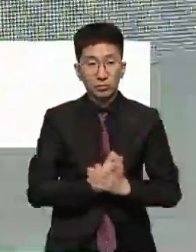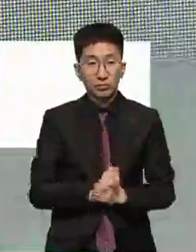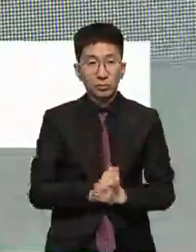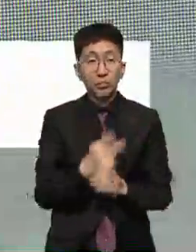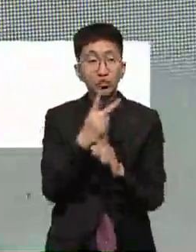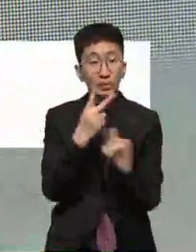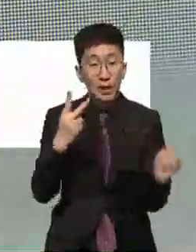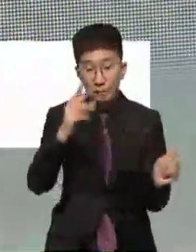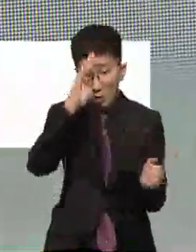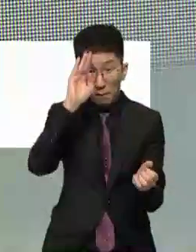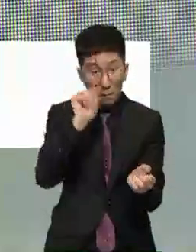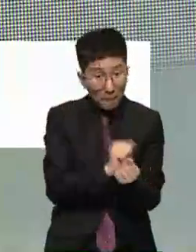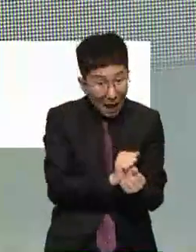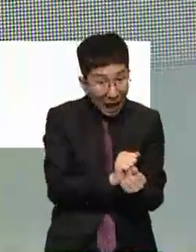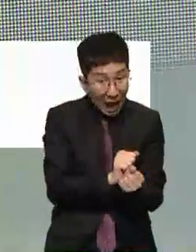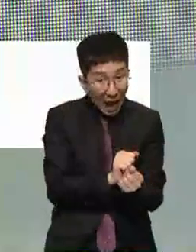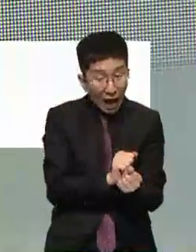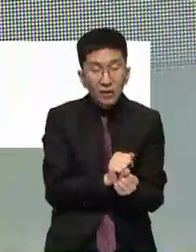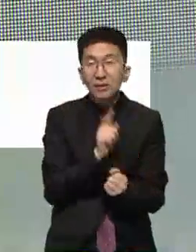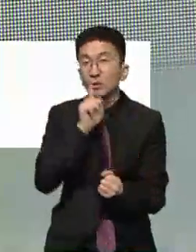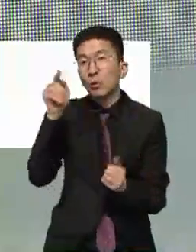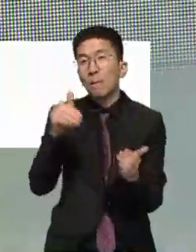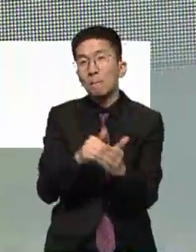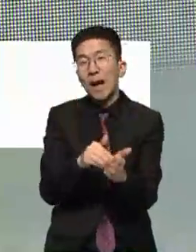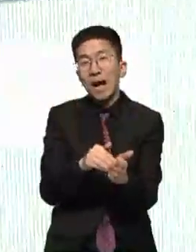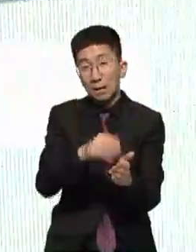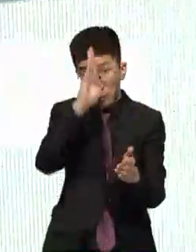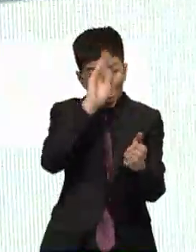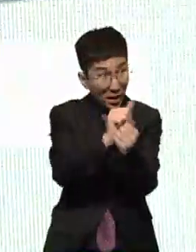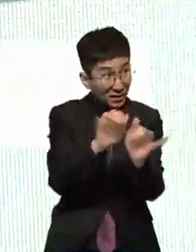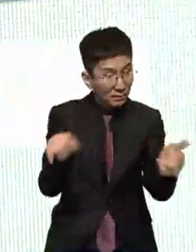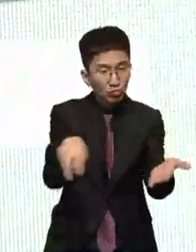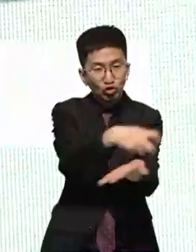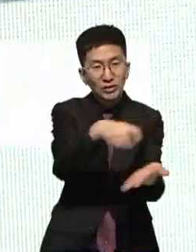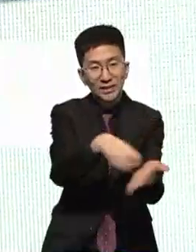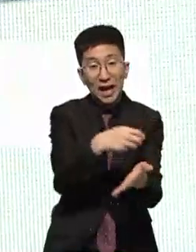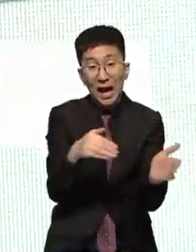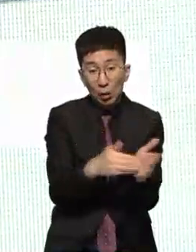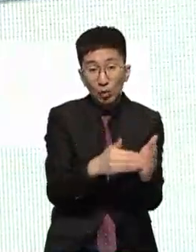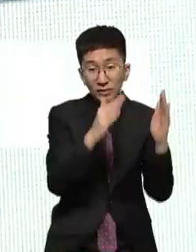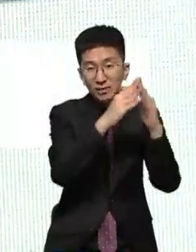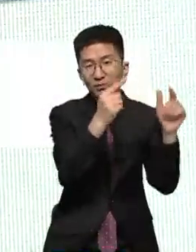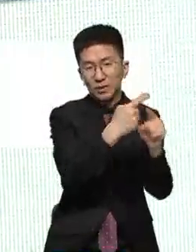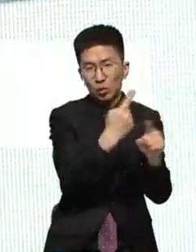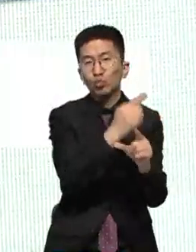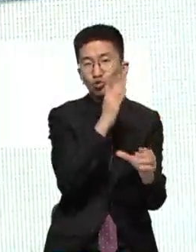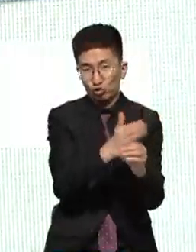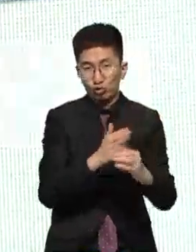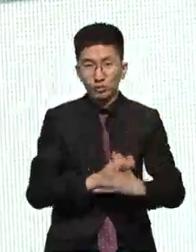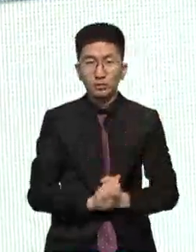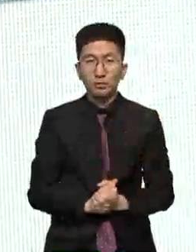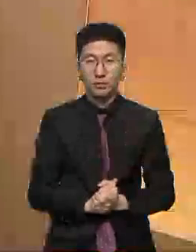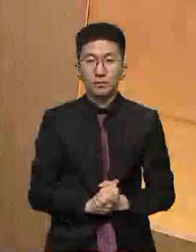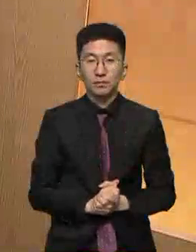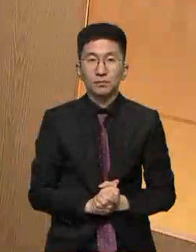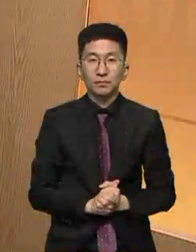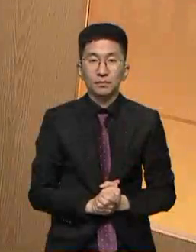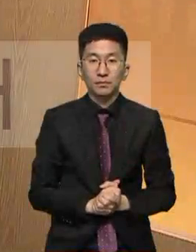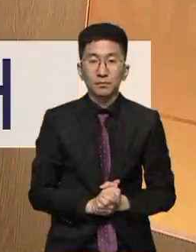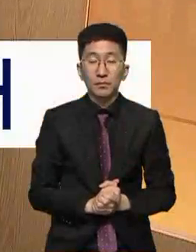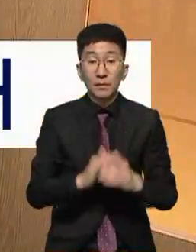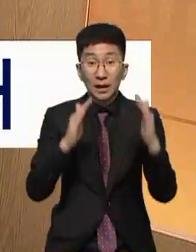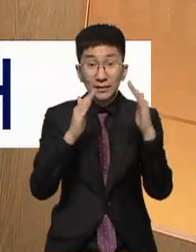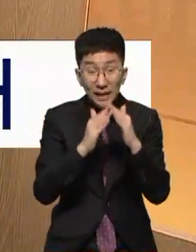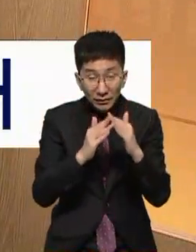더 학대 신고를 해서 본인들에게 문자가 도달 되고 저택으로 차가 격리 치료를 받고 있는 거지 확인을 했구요 재택